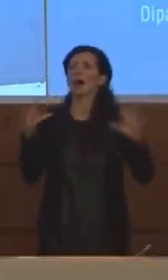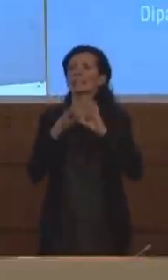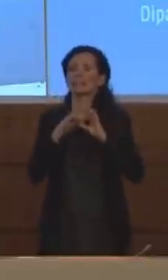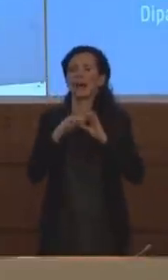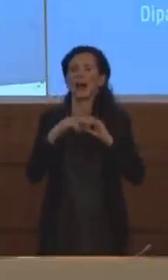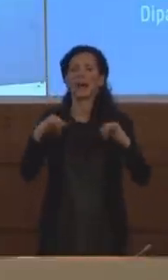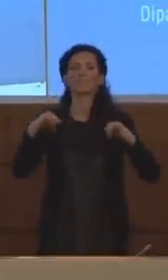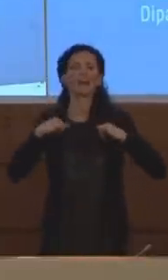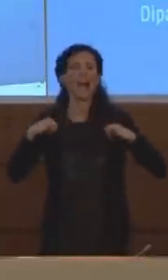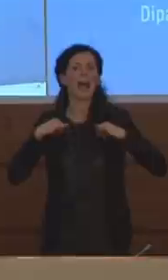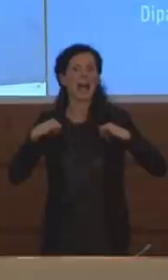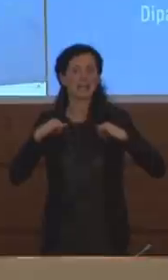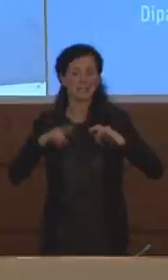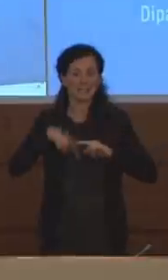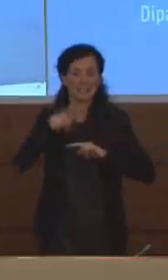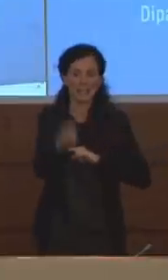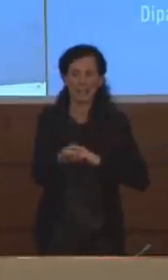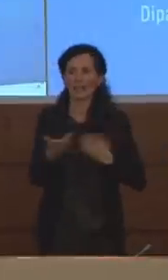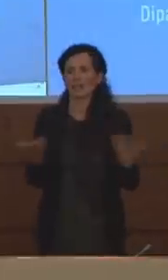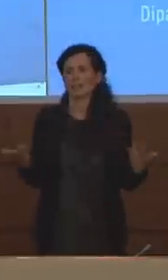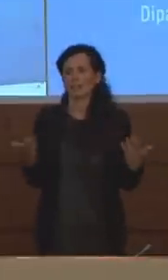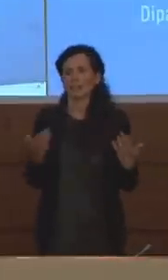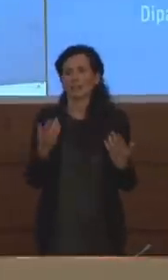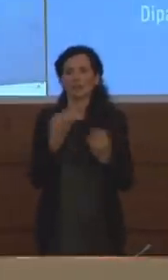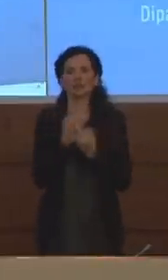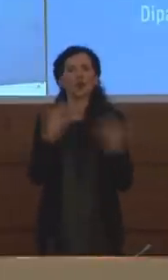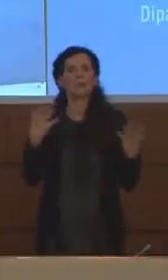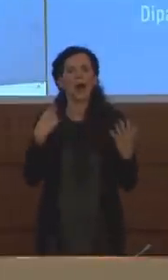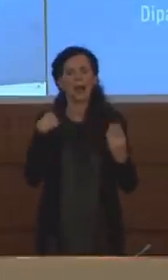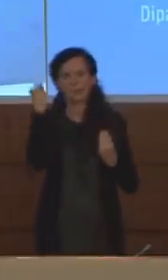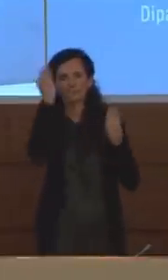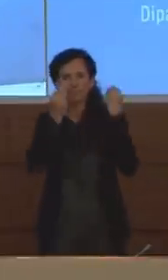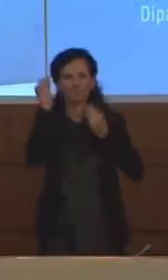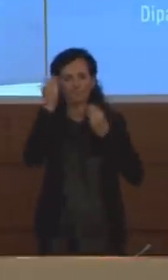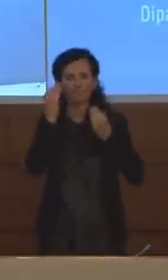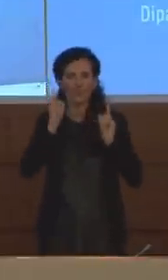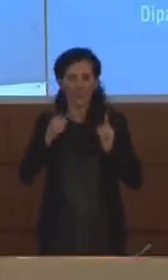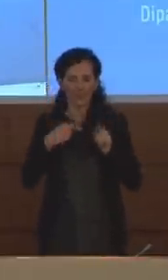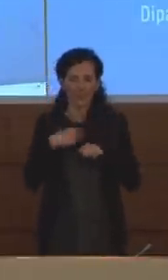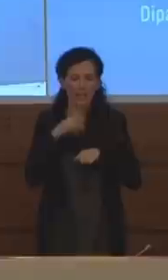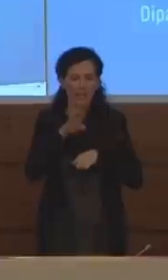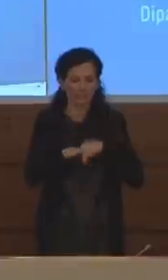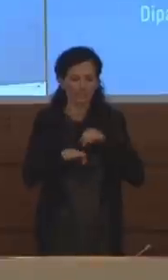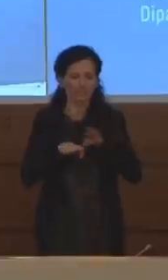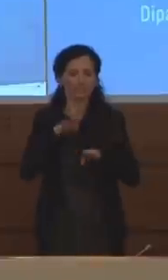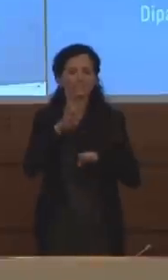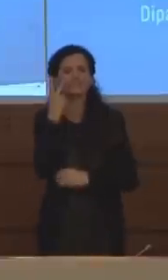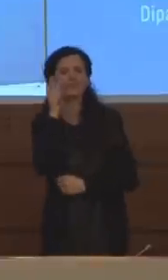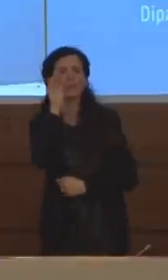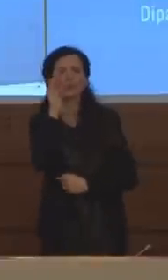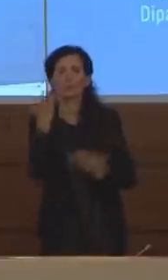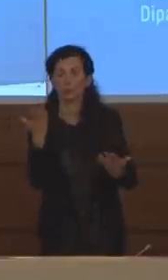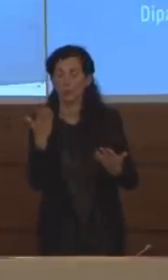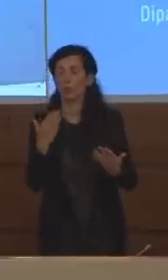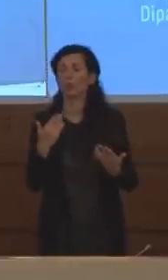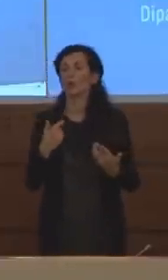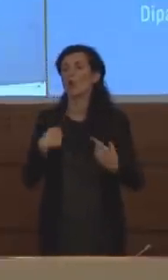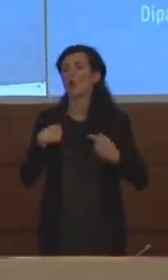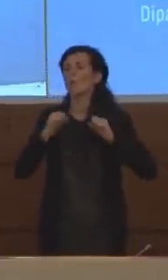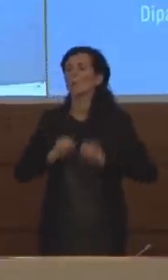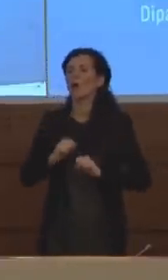fare previsioni perché se la logica e andiamo passo dopo passo se posso fare una battuta è chiaro che se lei va a fare una